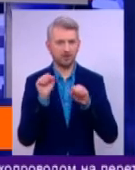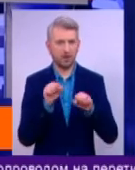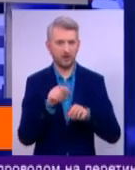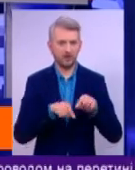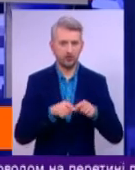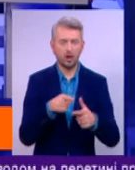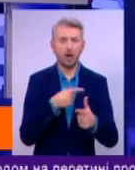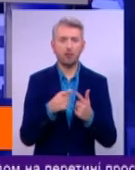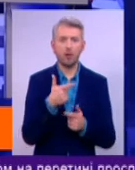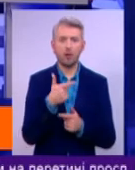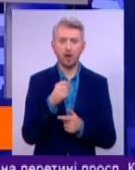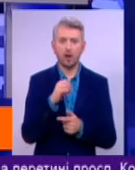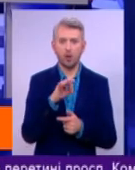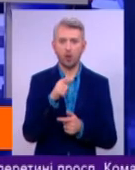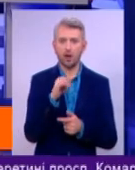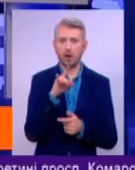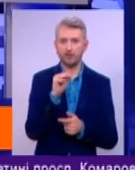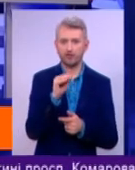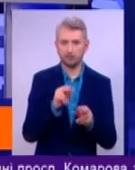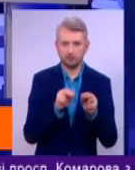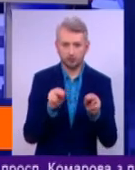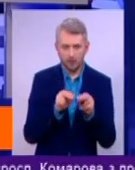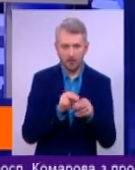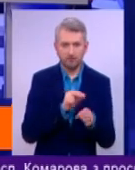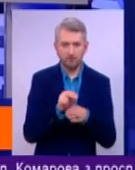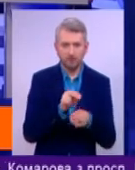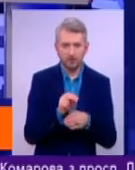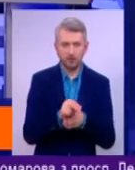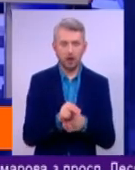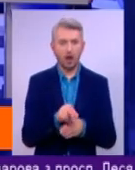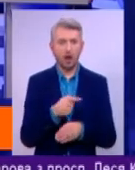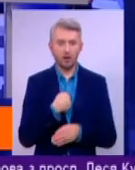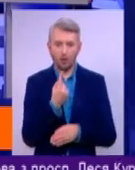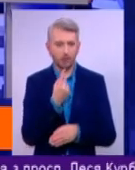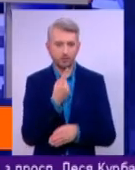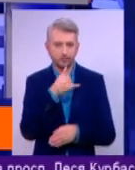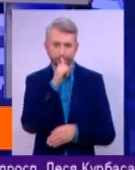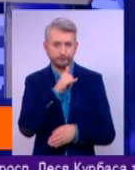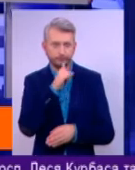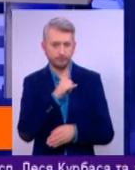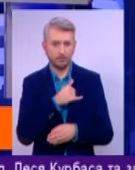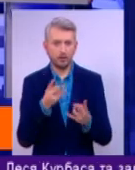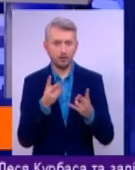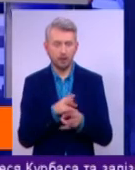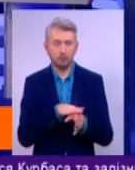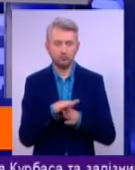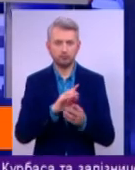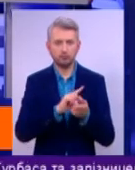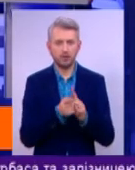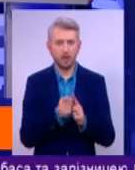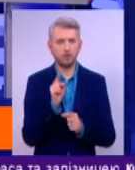географа, захист вітчизни. А ти один не можеш справитися. Чому і кажу, треба кардинально міняти